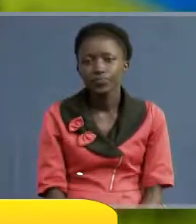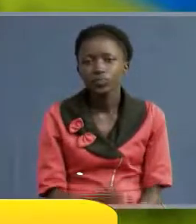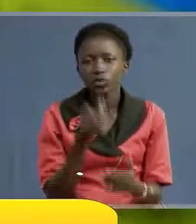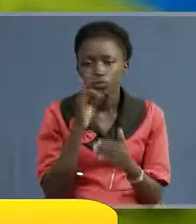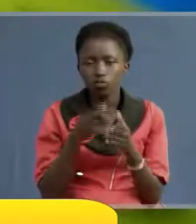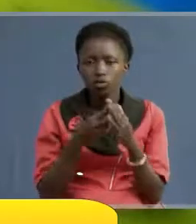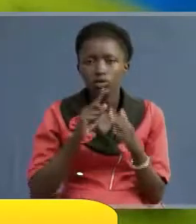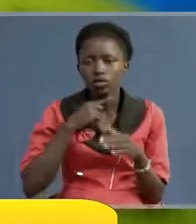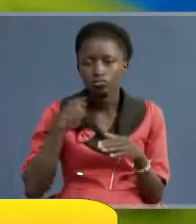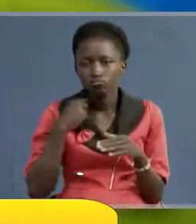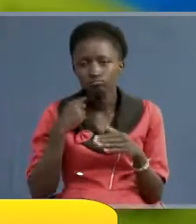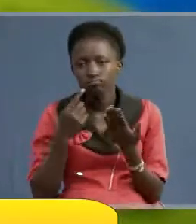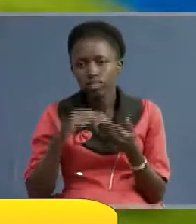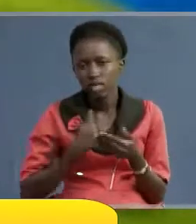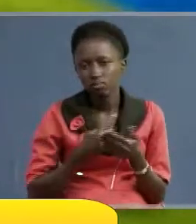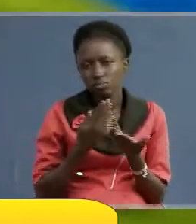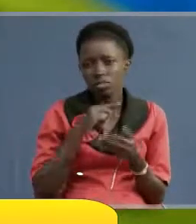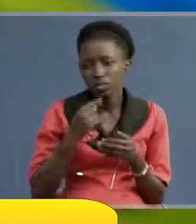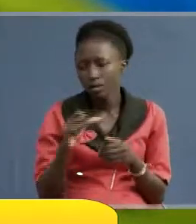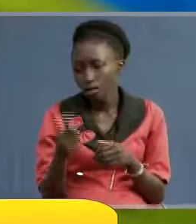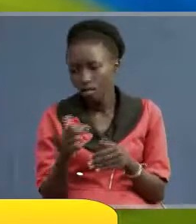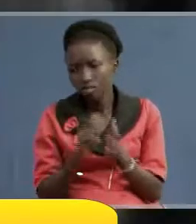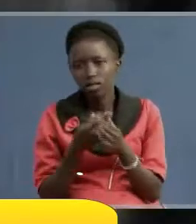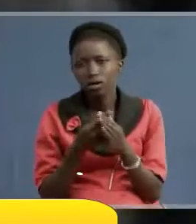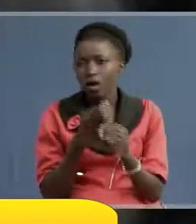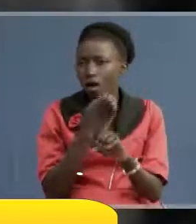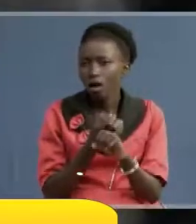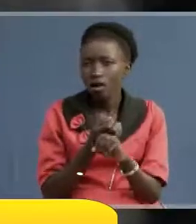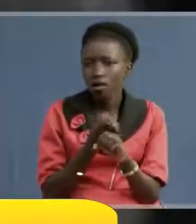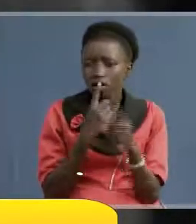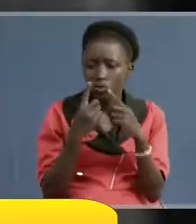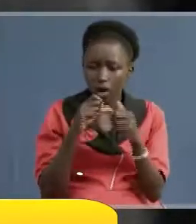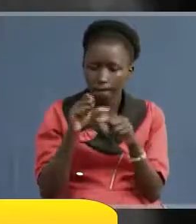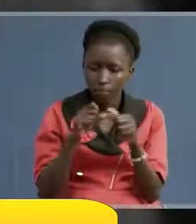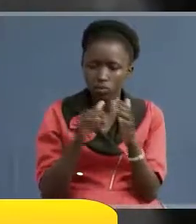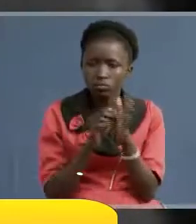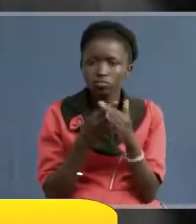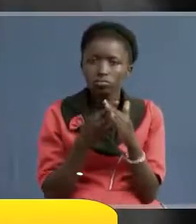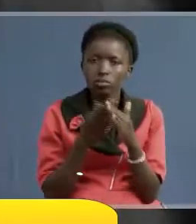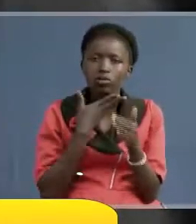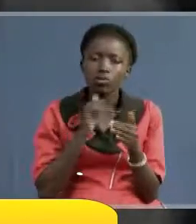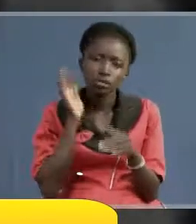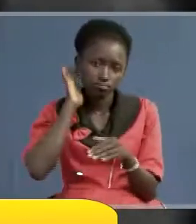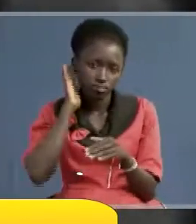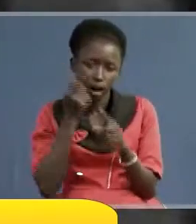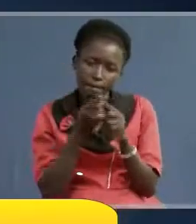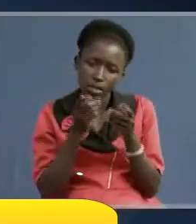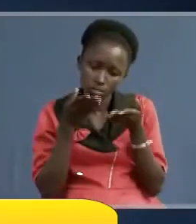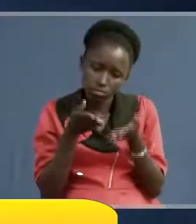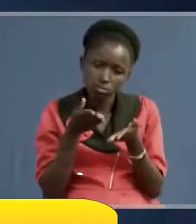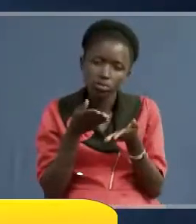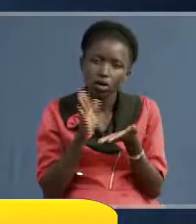Visa vya kuuliwa ama kujitoa uhai ni jambo ambalo ni ngumu sana kuongelelea ama kutaka kusikia, lakini